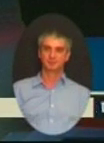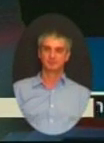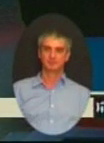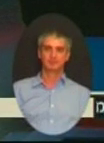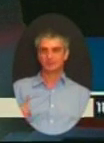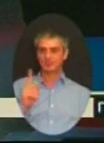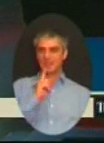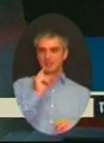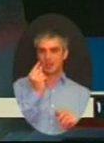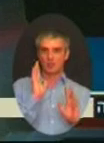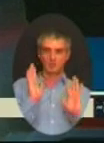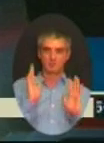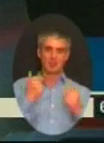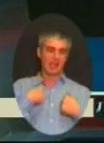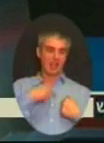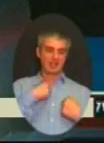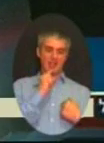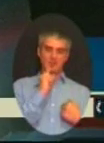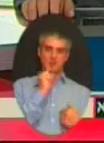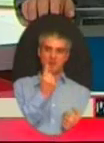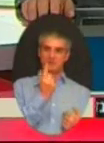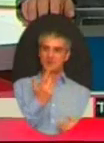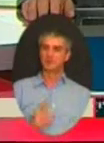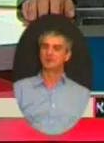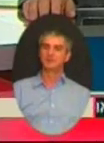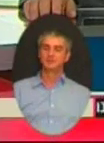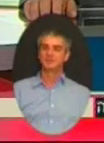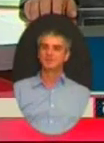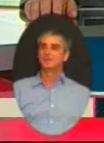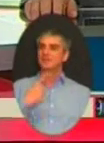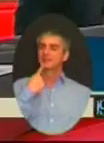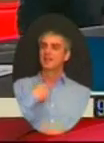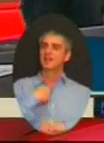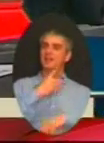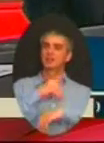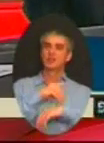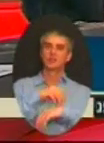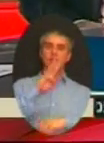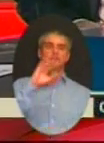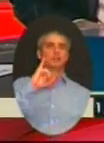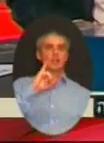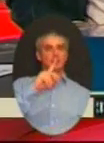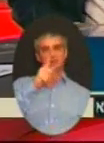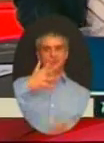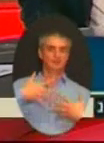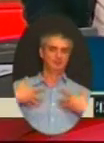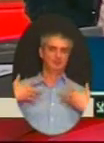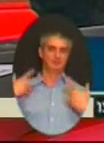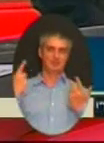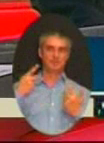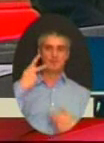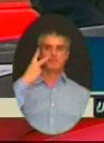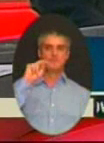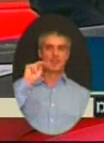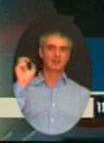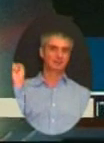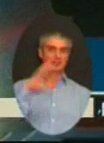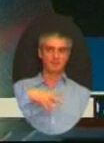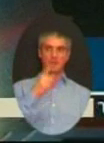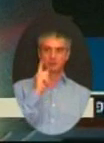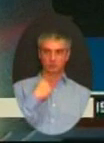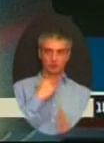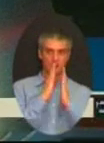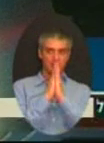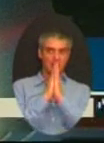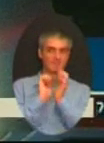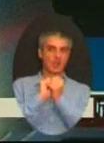אתה לא במיעוט. אנחנו במיעוט. תגיד, דוקטור שי, בכל השמחה על בואו של פנס, יש לנו